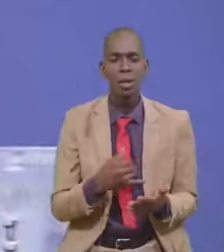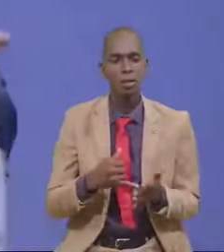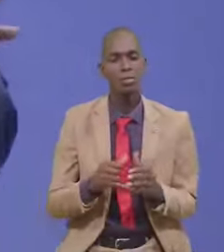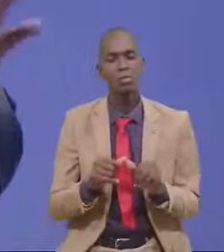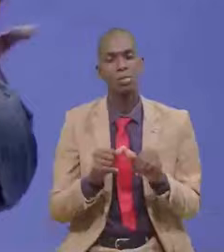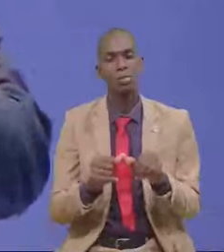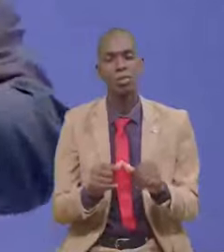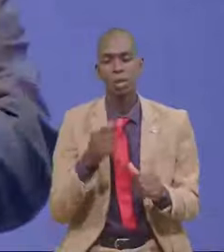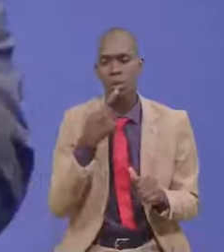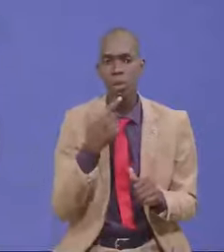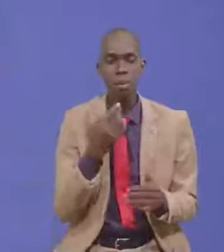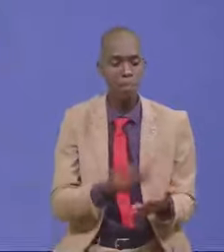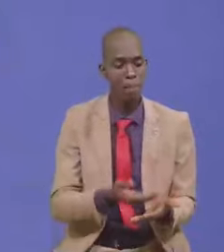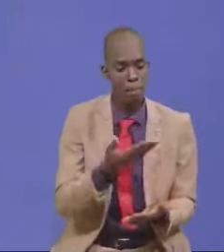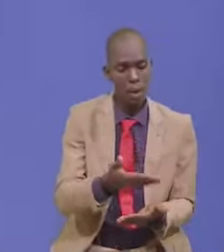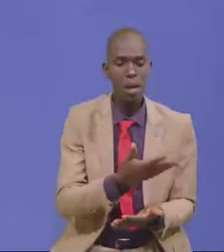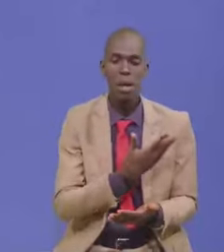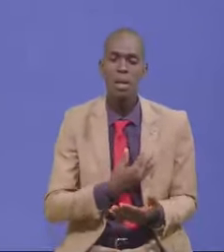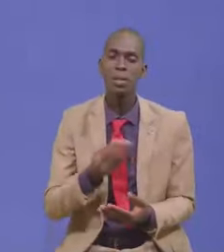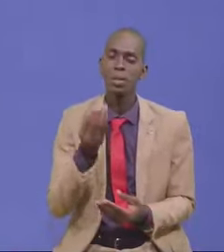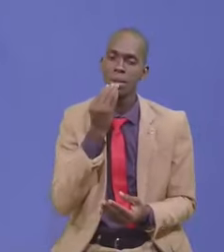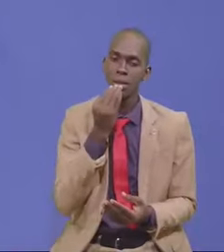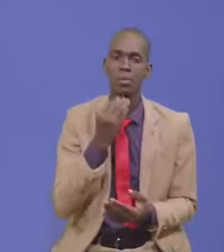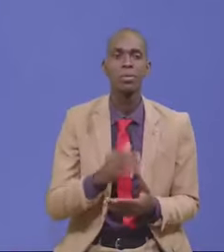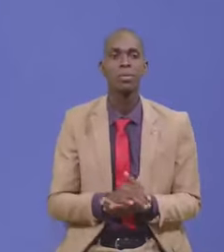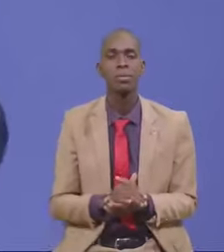Il continue en disant, achetez et mangez.